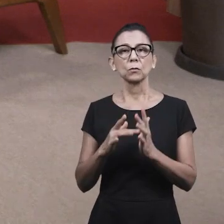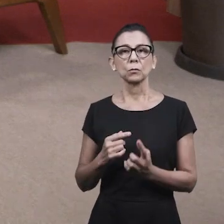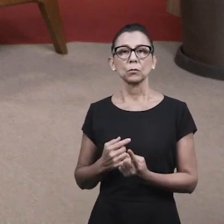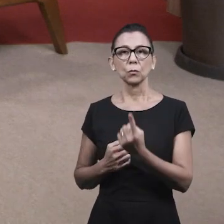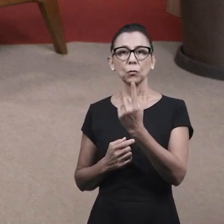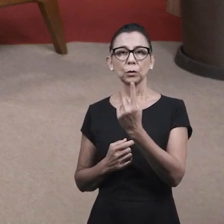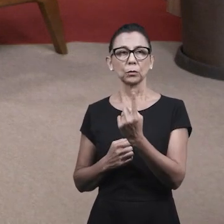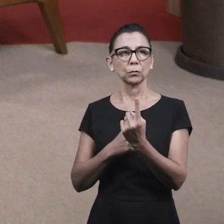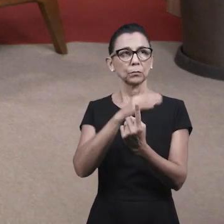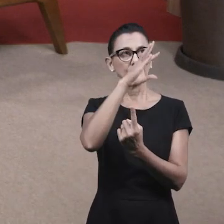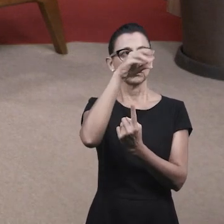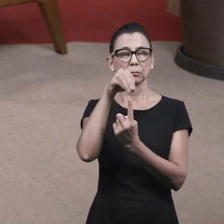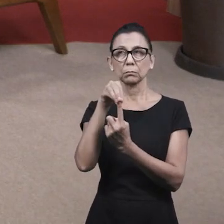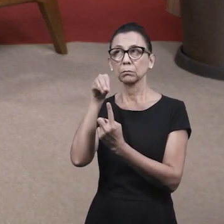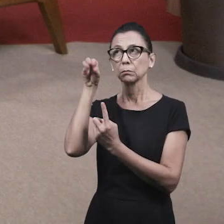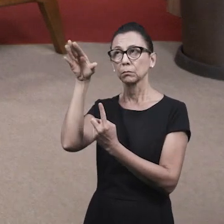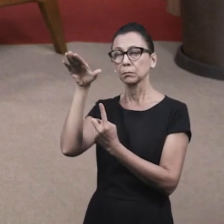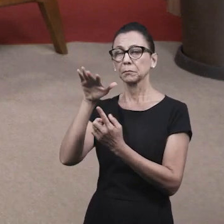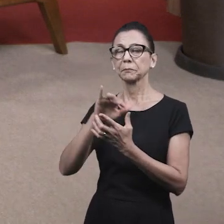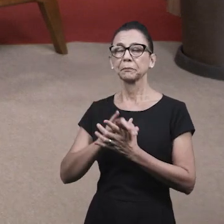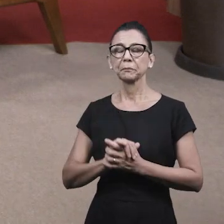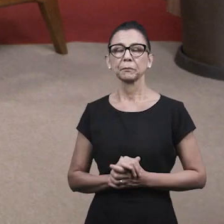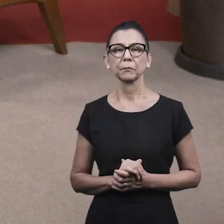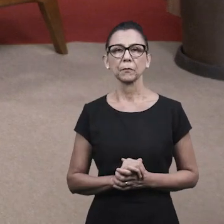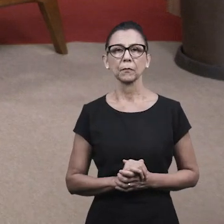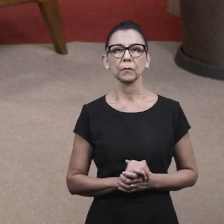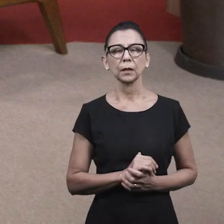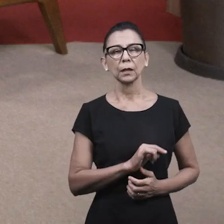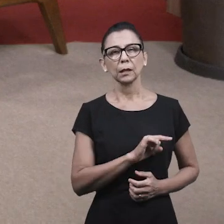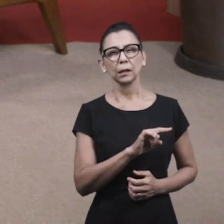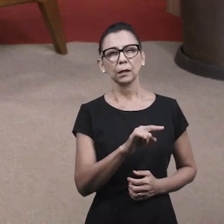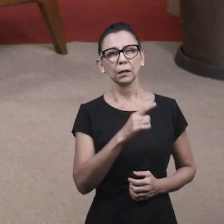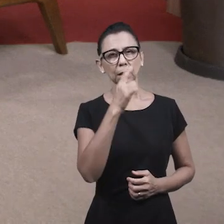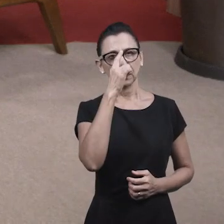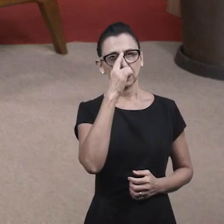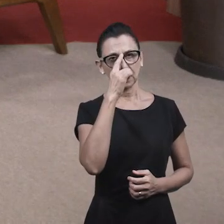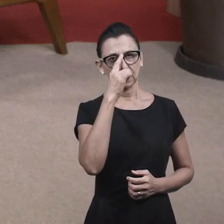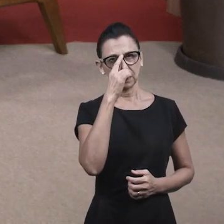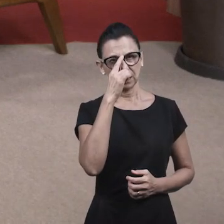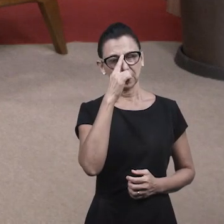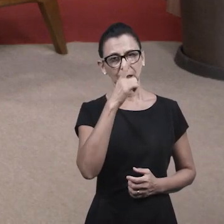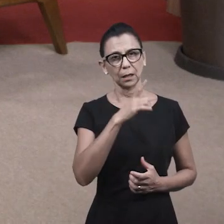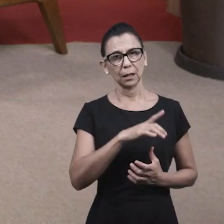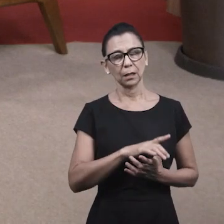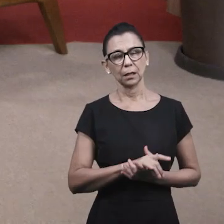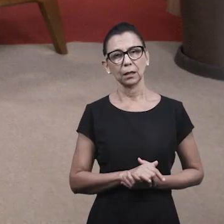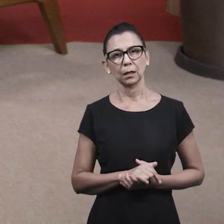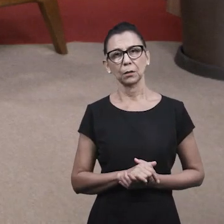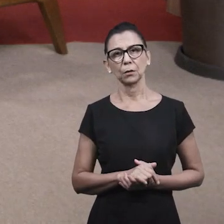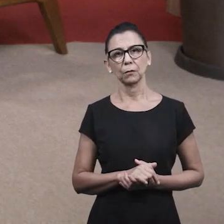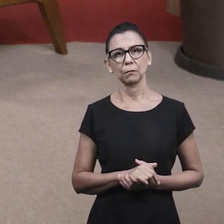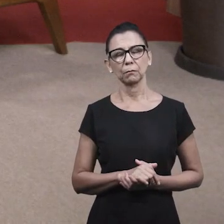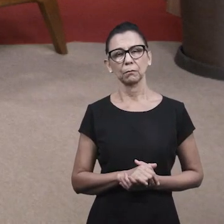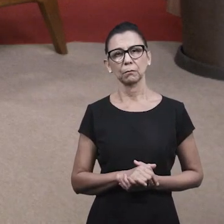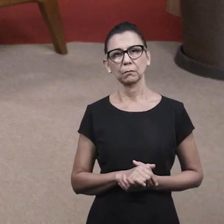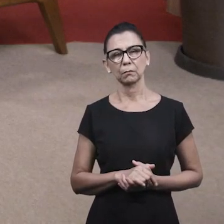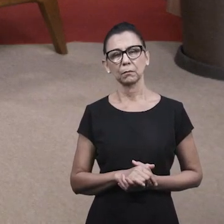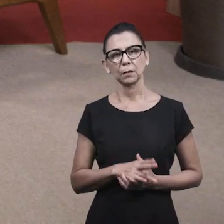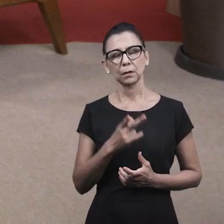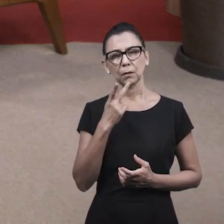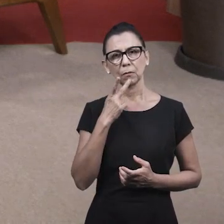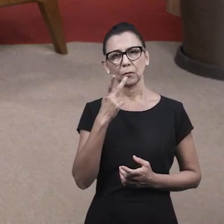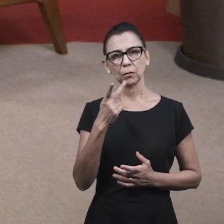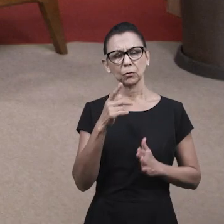Dieu. Et le long du programme, Daniel a fait un commentaire sur un verset. Nous allons appeler ce verset afin que vous